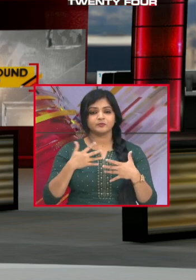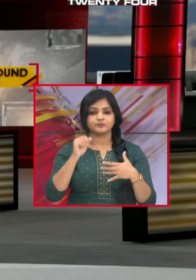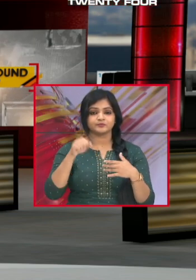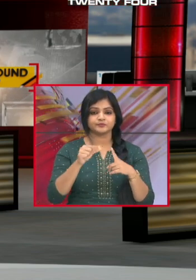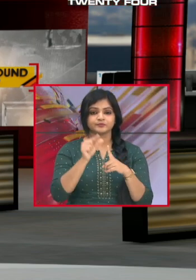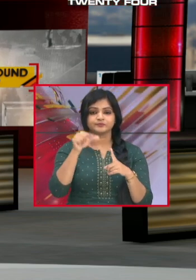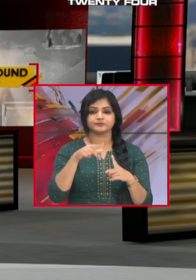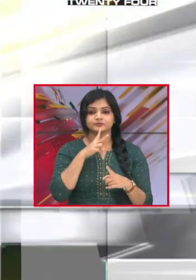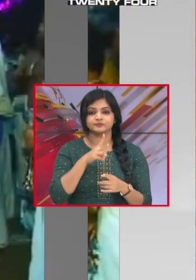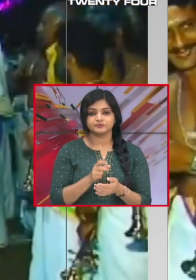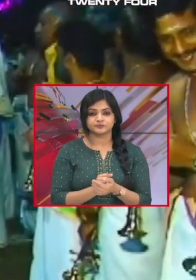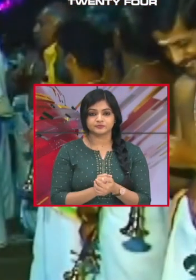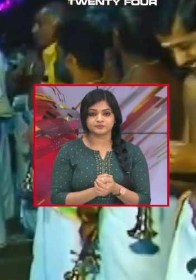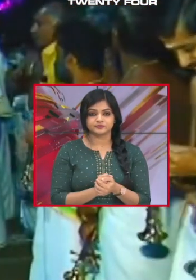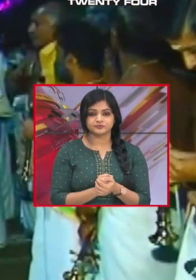പറഞ്ഞു.